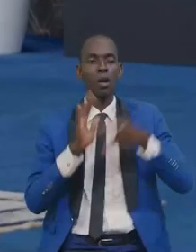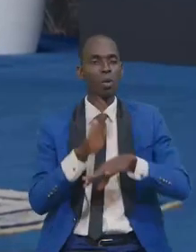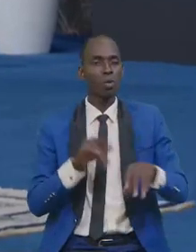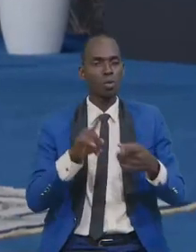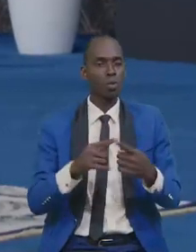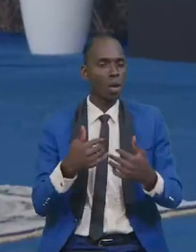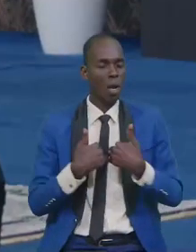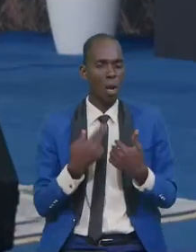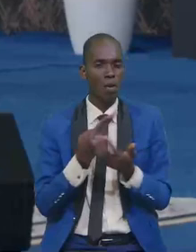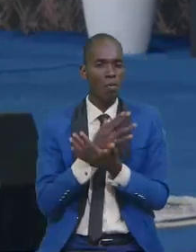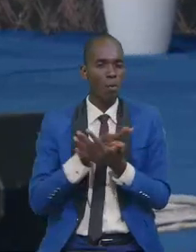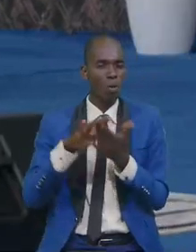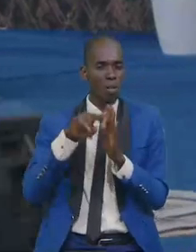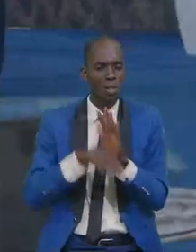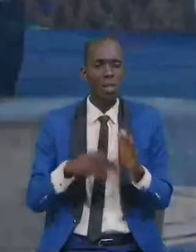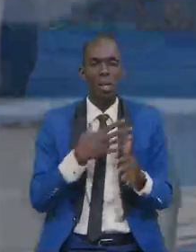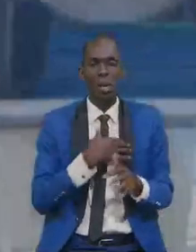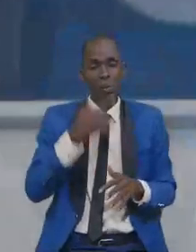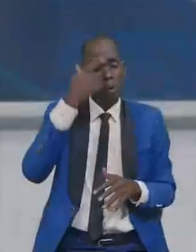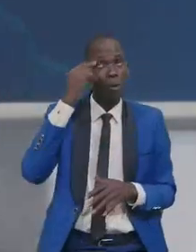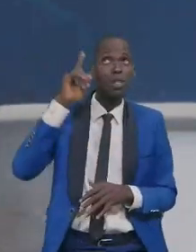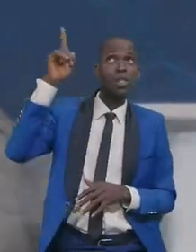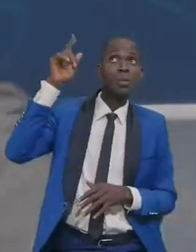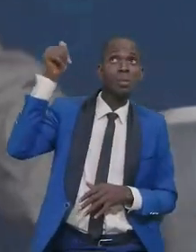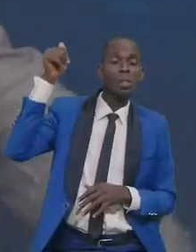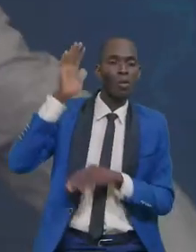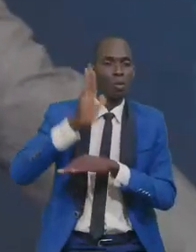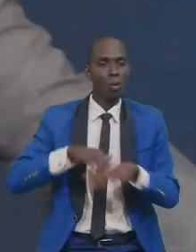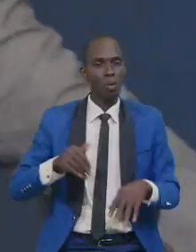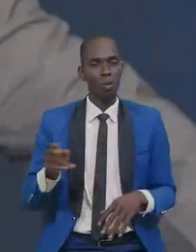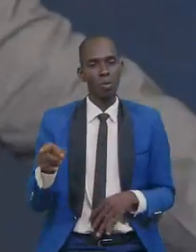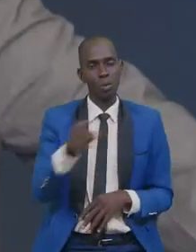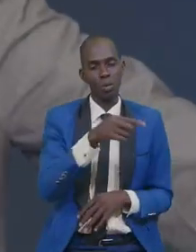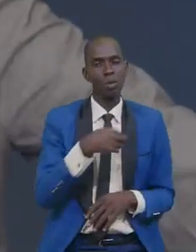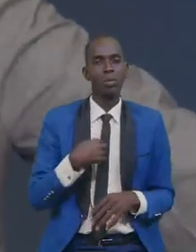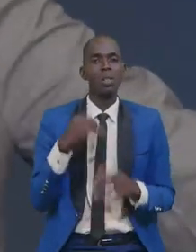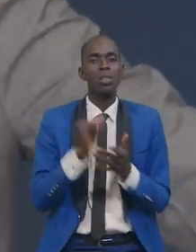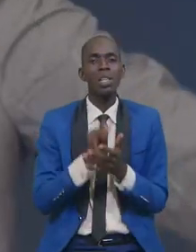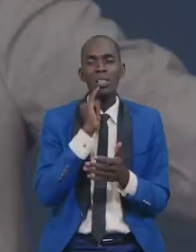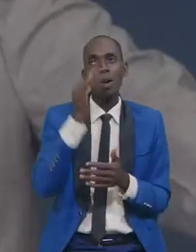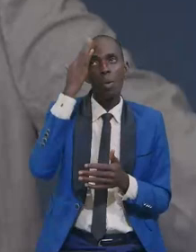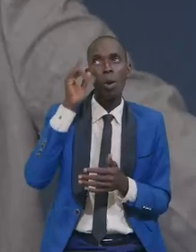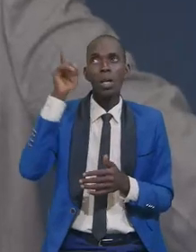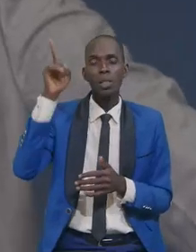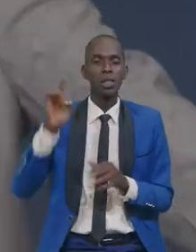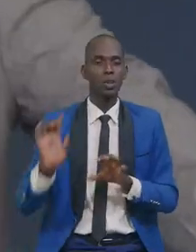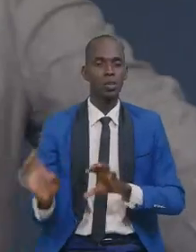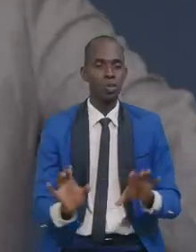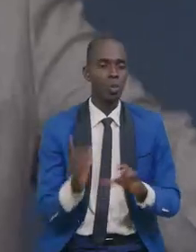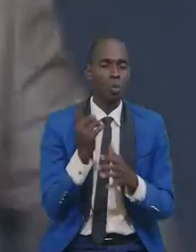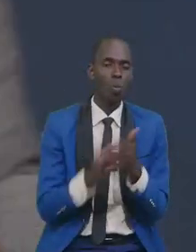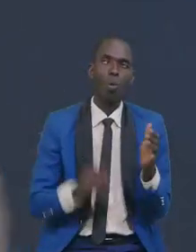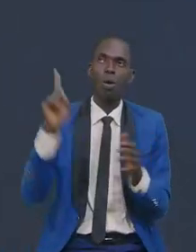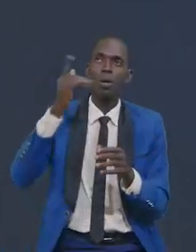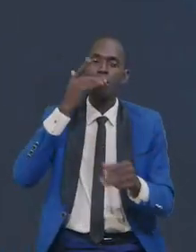la sainteté. Et c'est, puisque c'est lui qui appelle, voilà pourquoi il fait ce qu'il